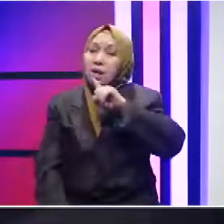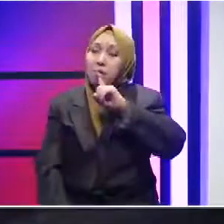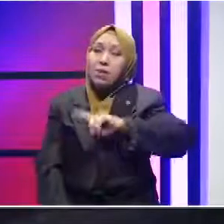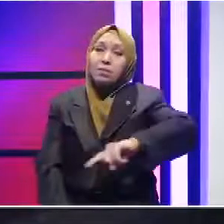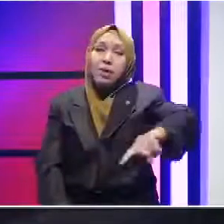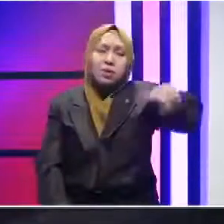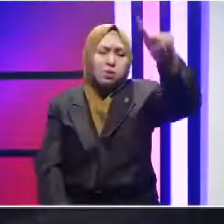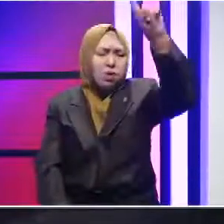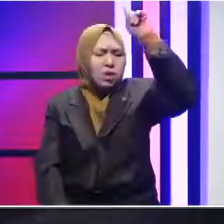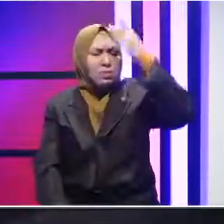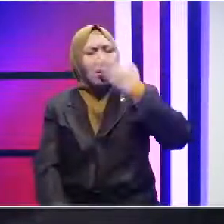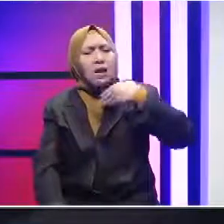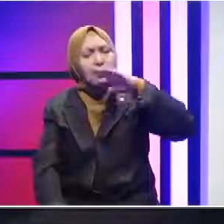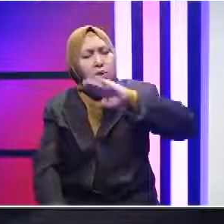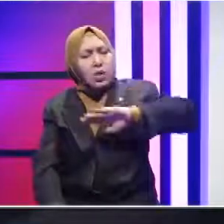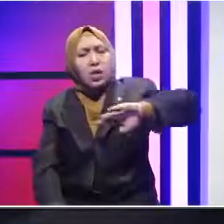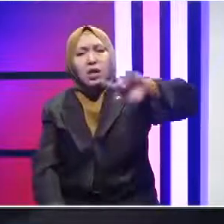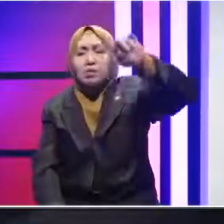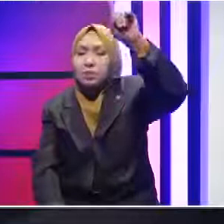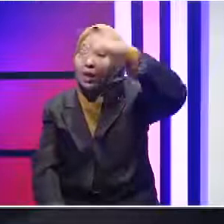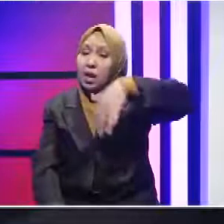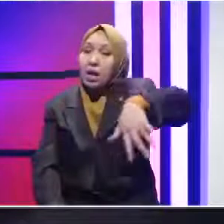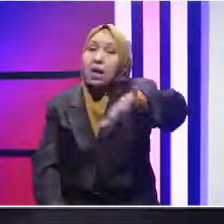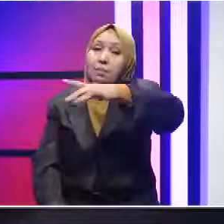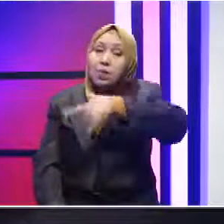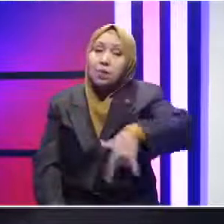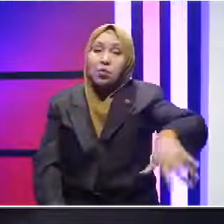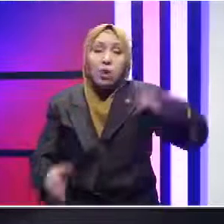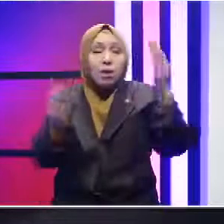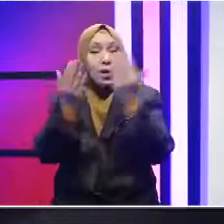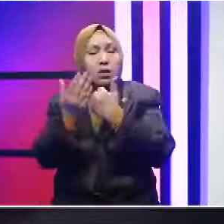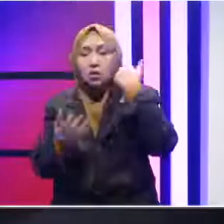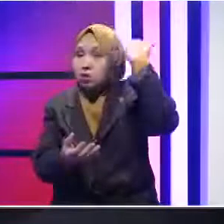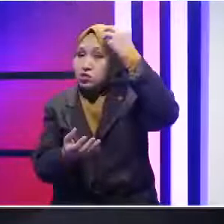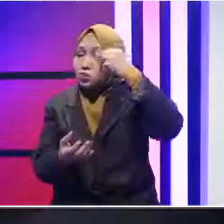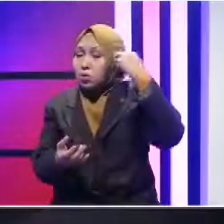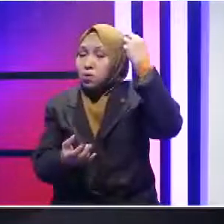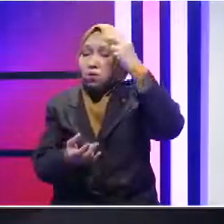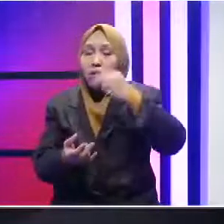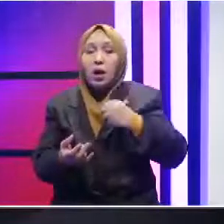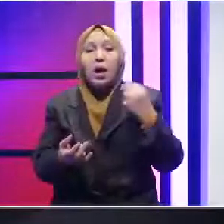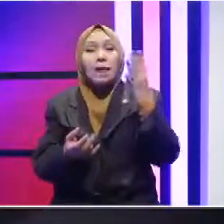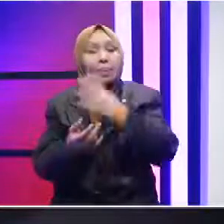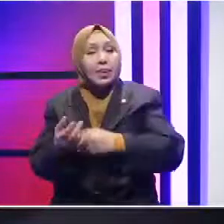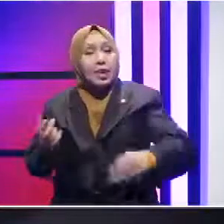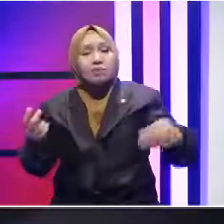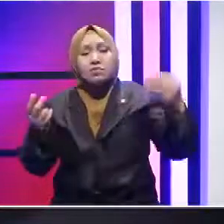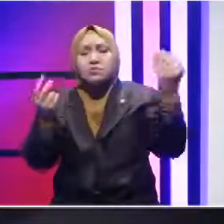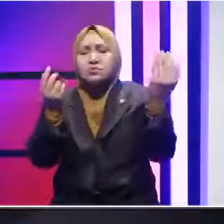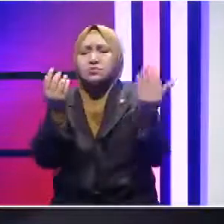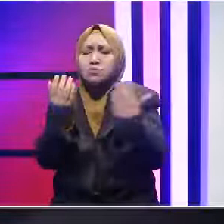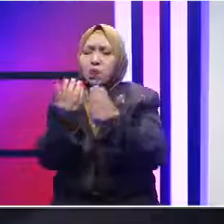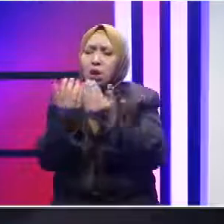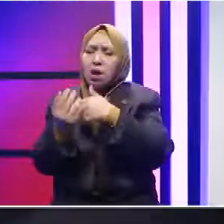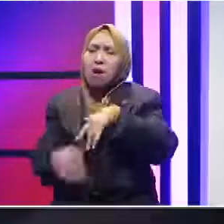Bismillahirrahmanirrahim. Alhamdulillahirabbil alamin. Wassalatu wassalamu ala asyrafil anbiya'i